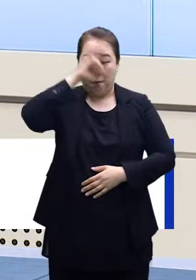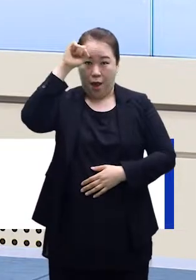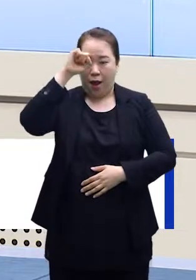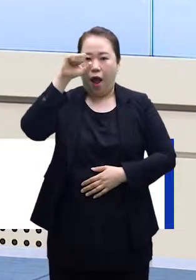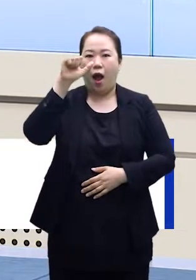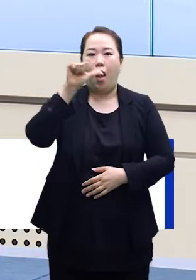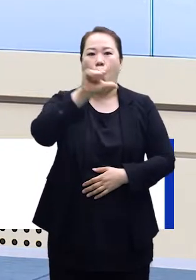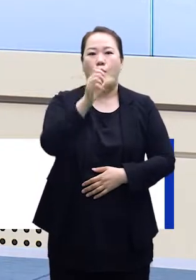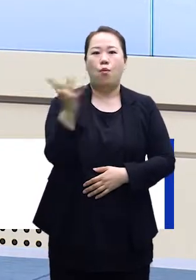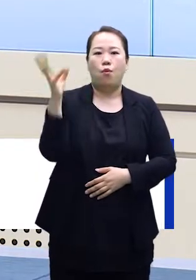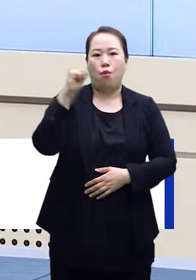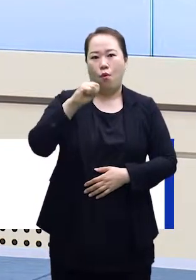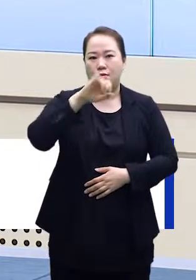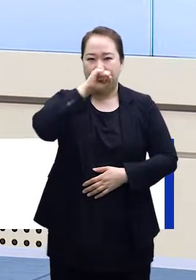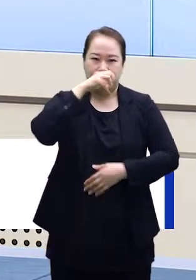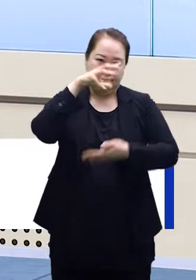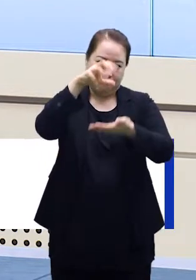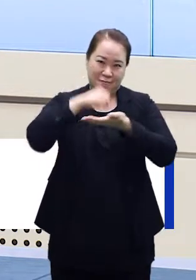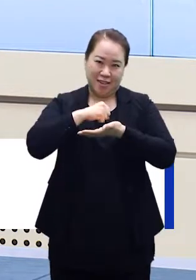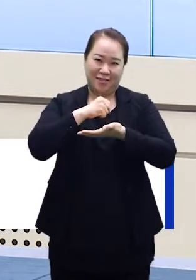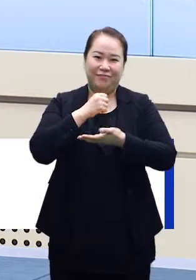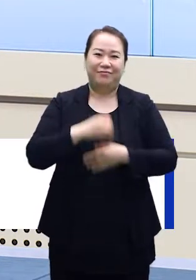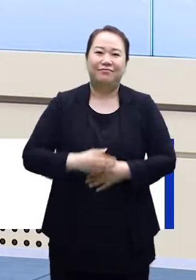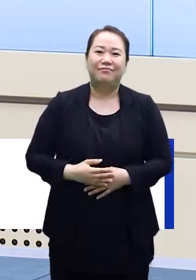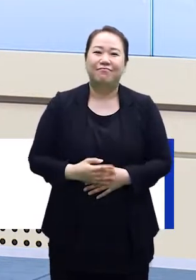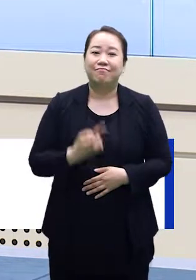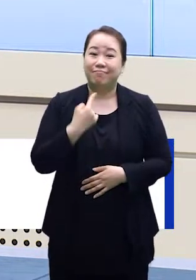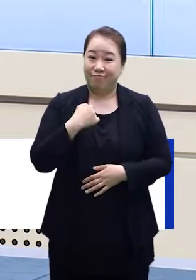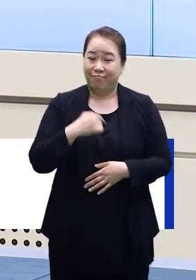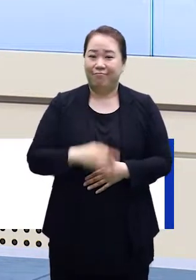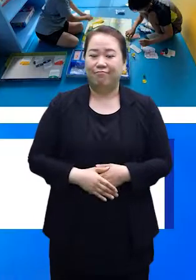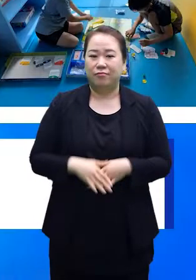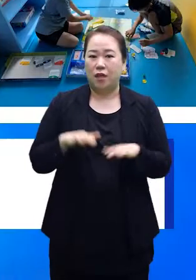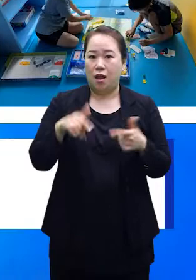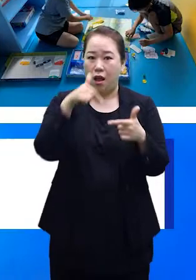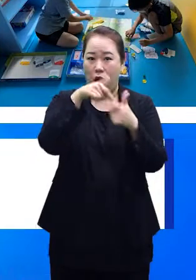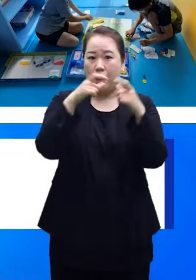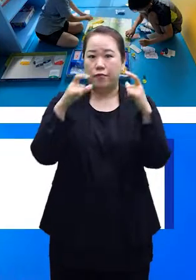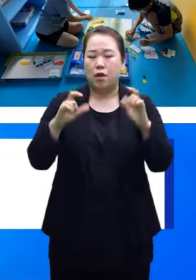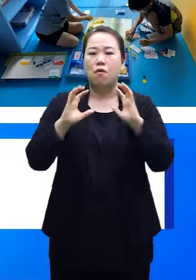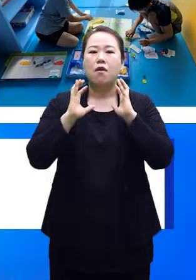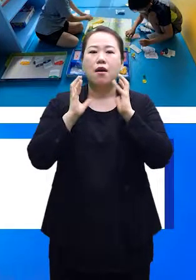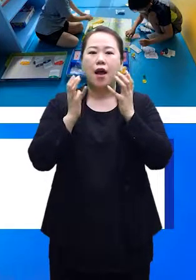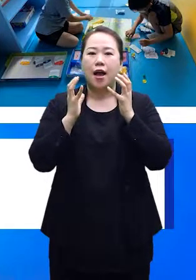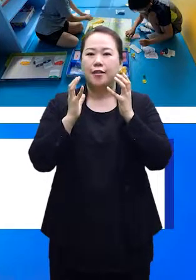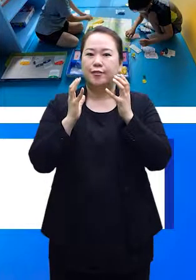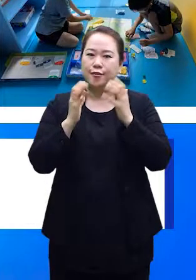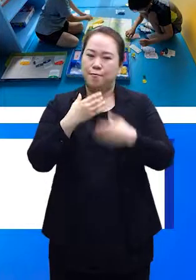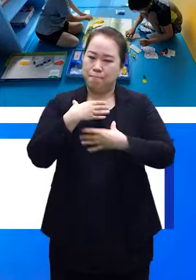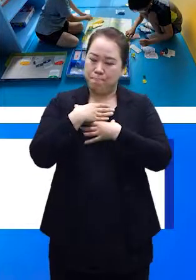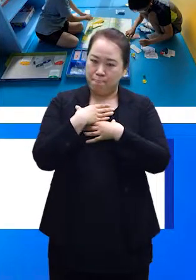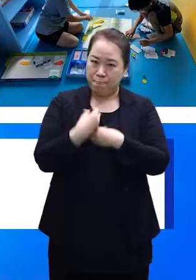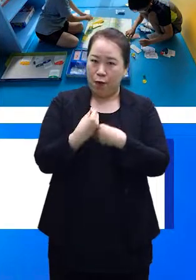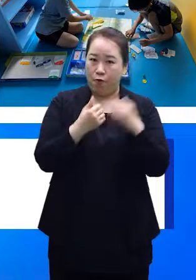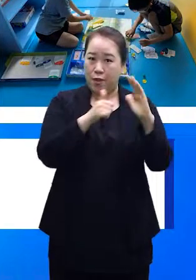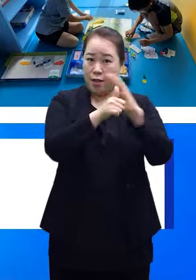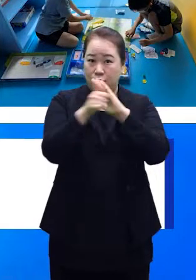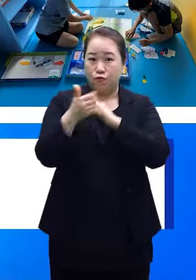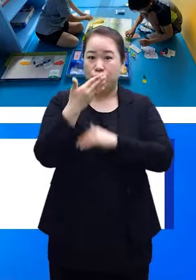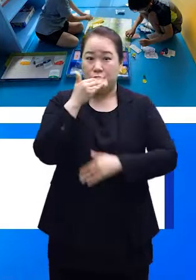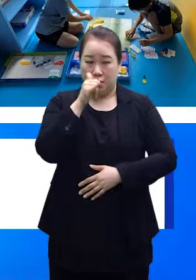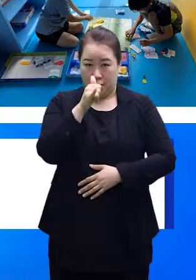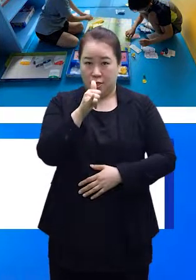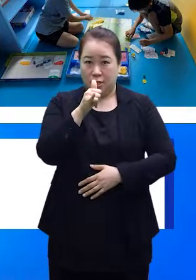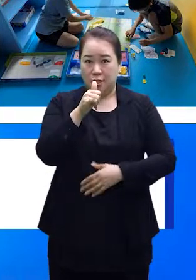원의 예산을 확보한 바 있습니다. 특히 우리 강남구는 모든 아동이 쉽게 이용할 수 있는